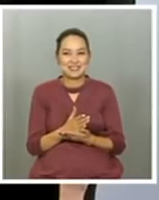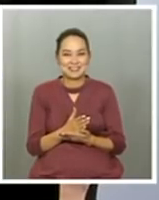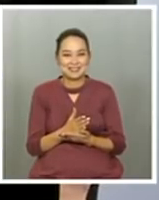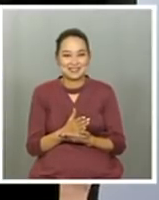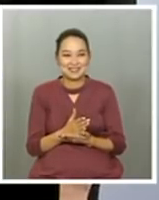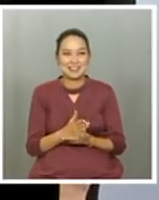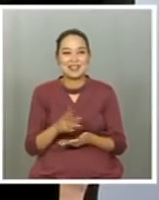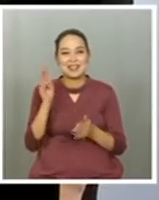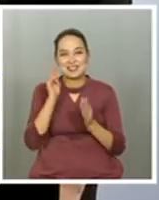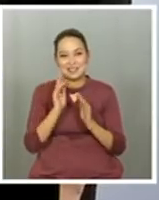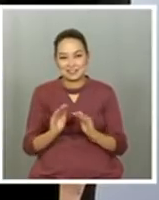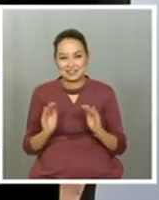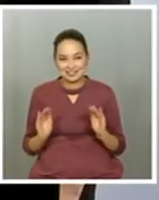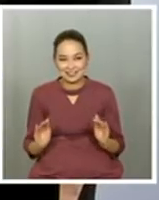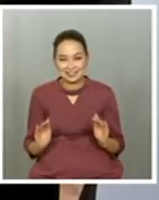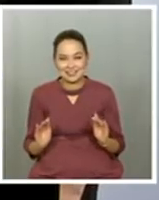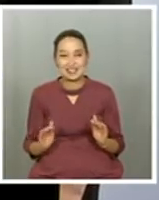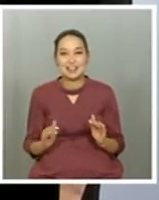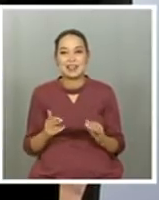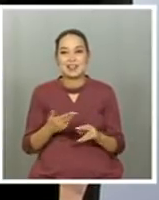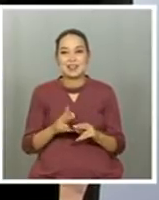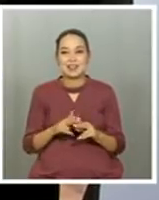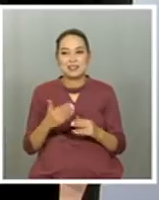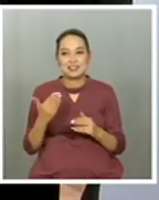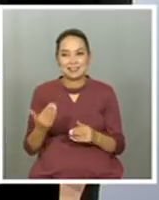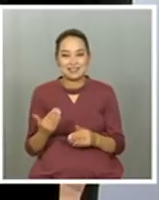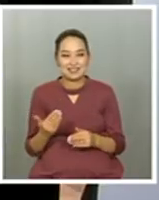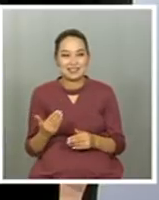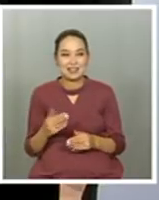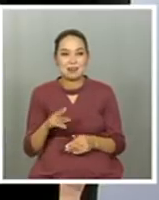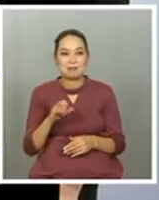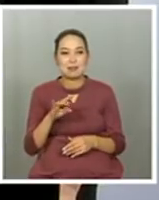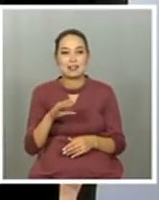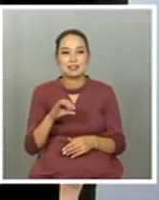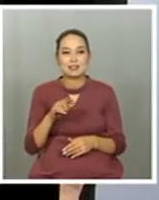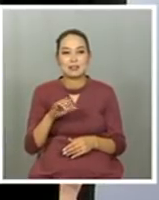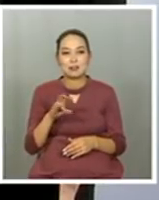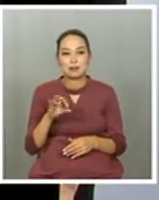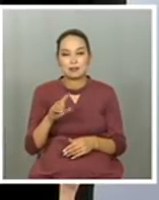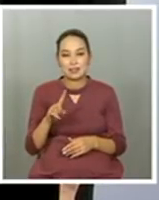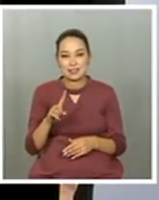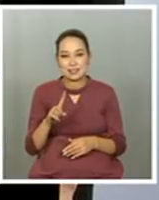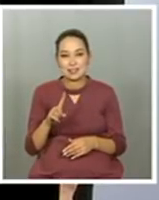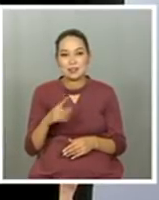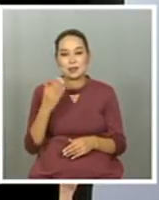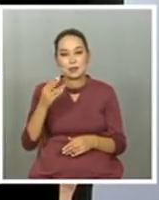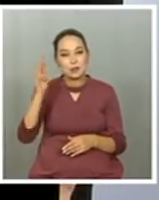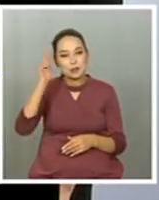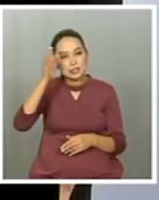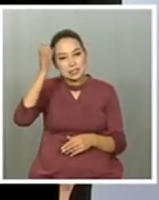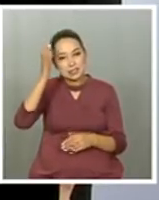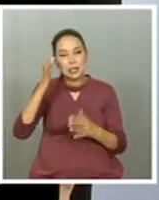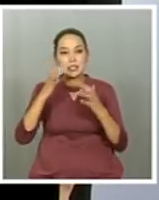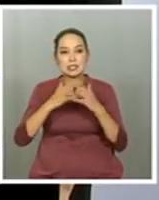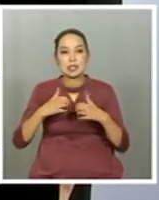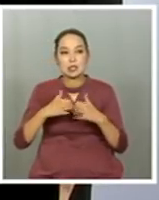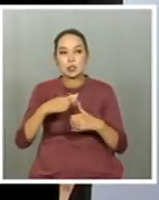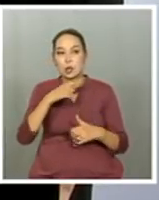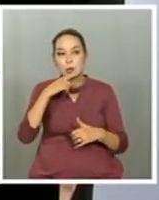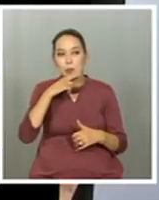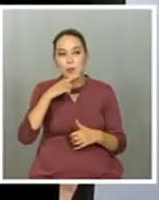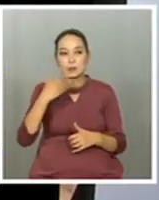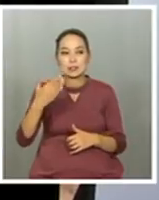Оқушылар, осы партеногенездік жолды зерттеу кезінде орыс